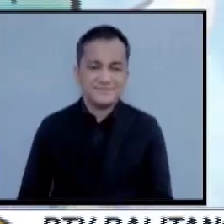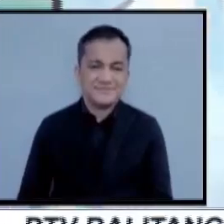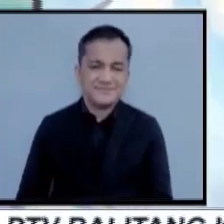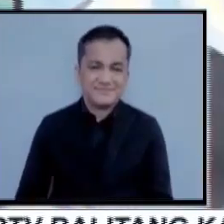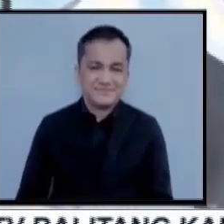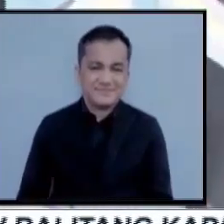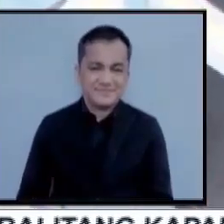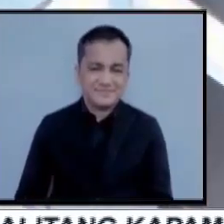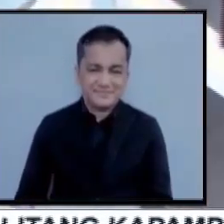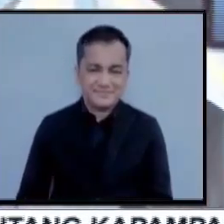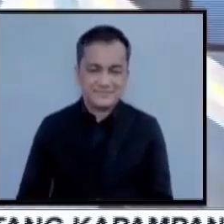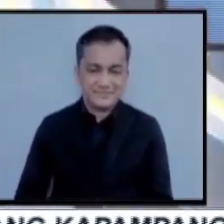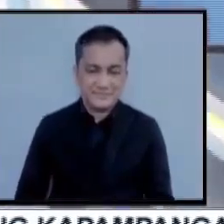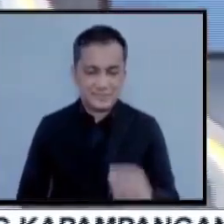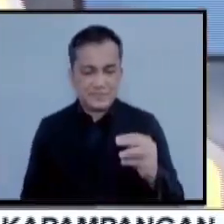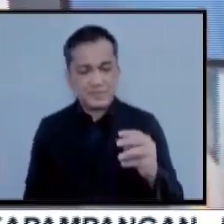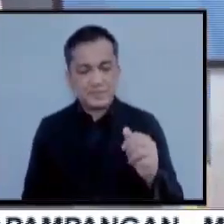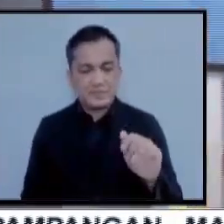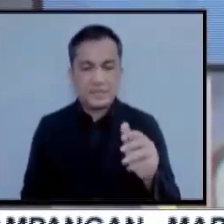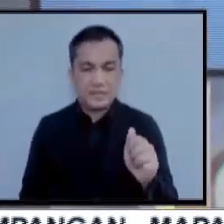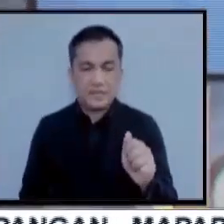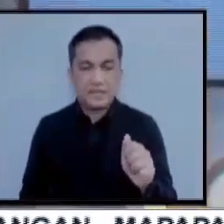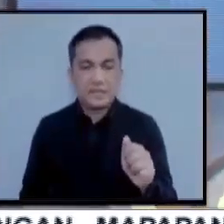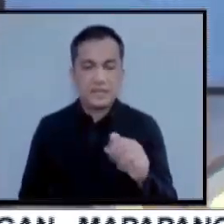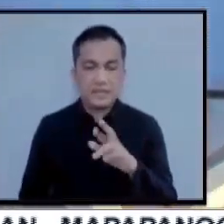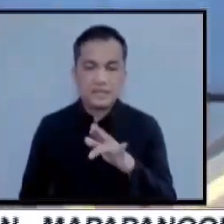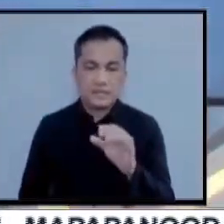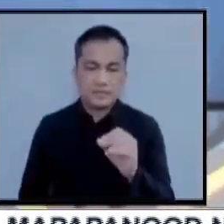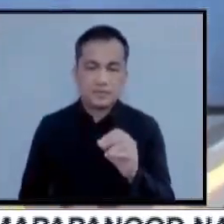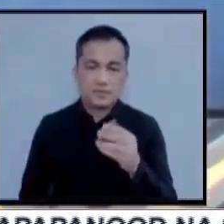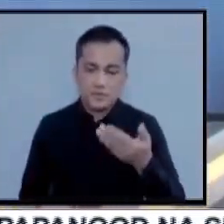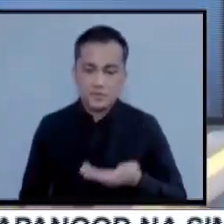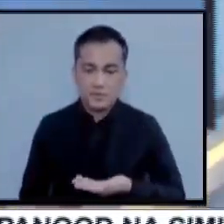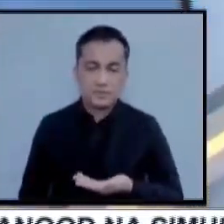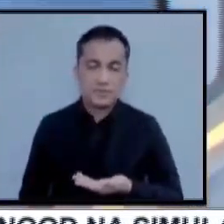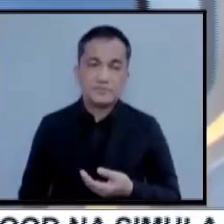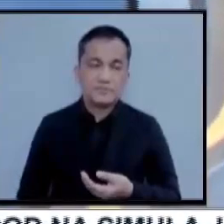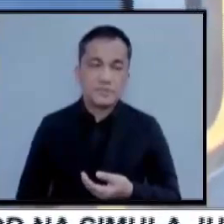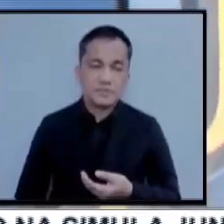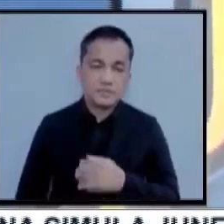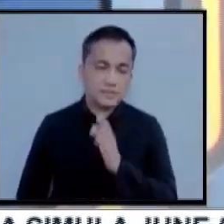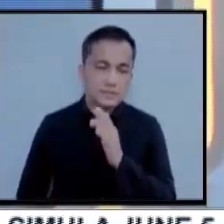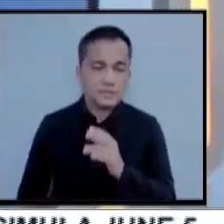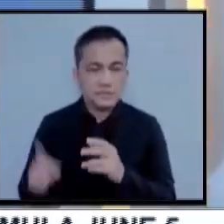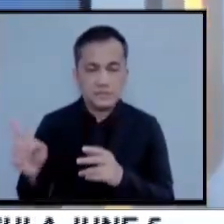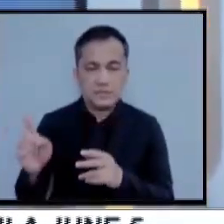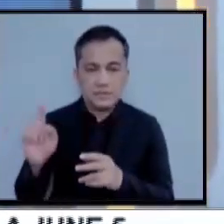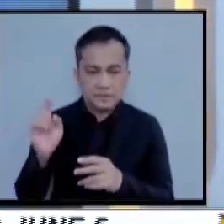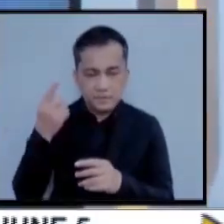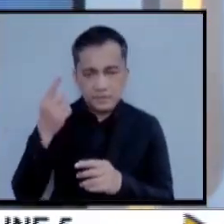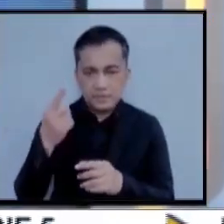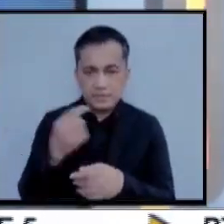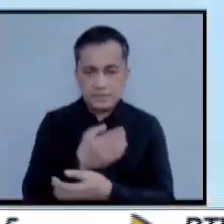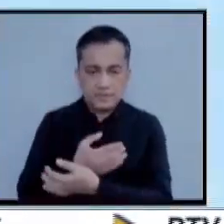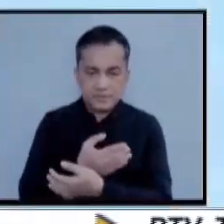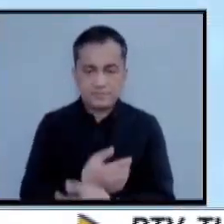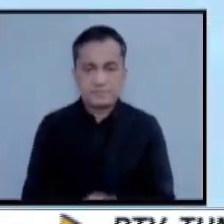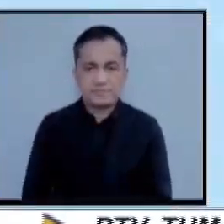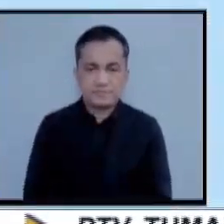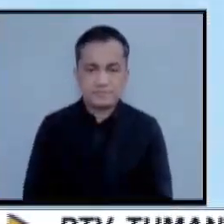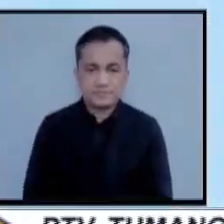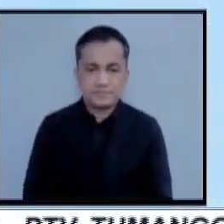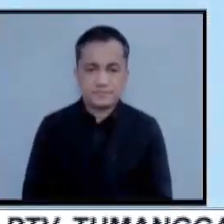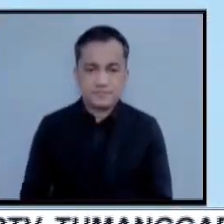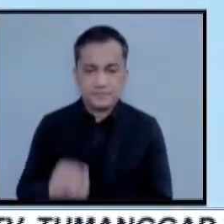Maja Salvador at Rambo Nunez, welcome or winelcome ang kanilang first baby. Maja Salvador is